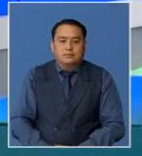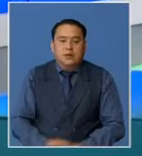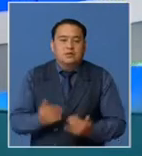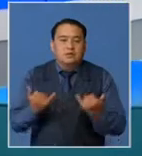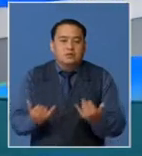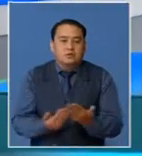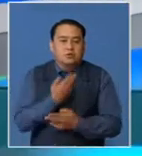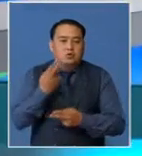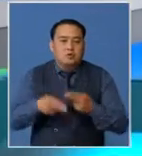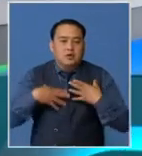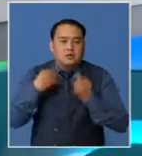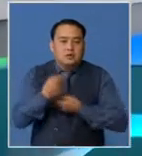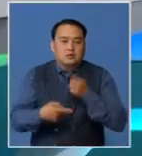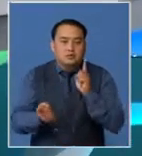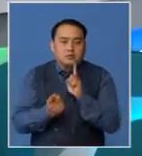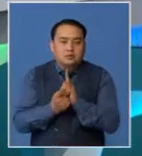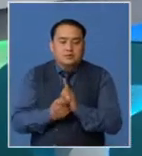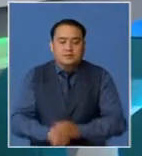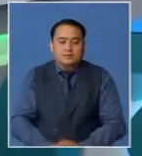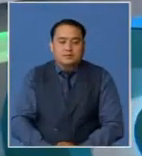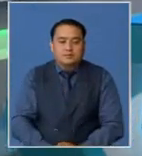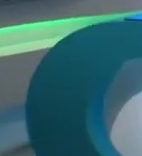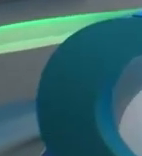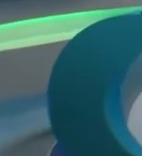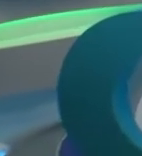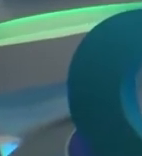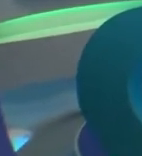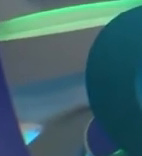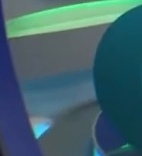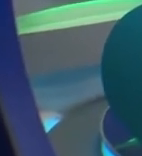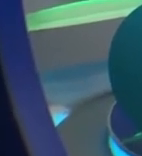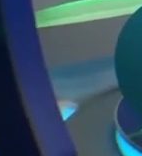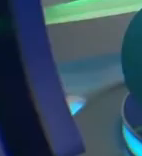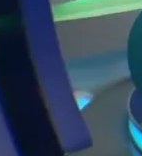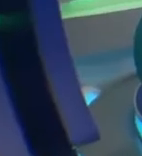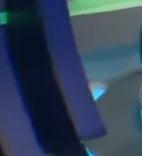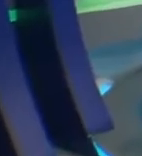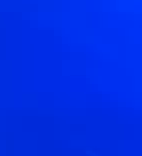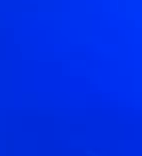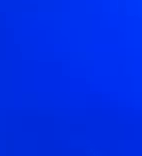Такой оказалась информационная картина этого дня. Спасибо за внимание. Хороших вам выходных.